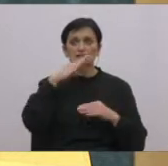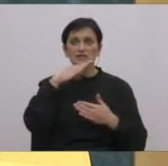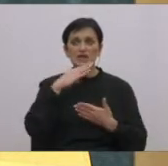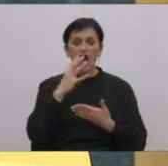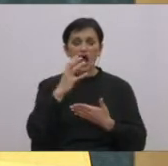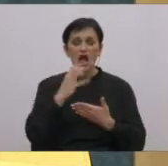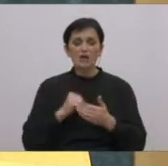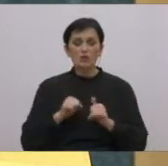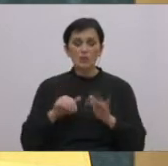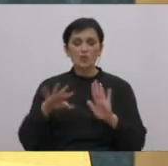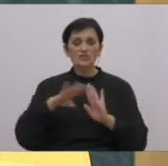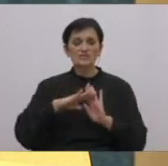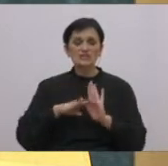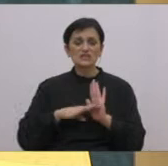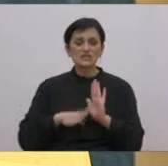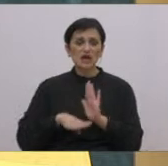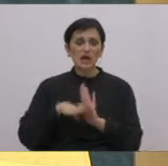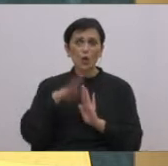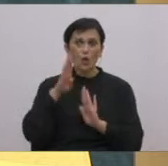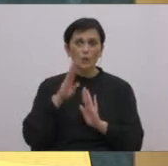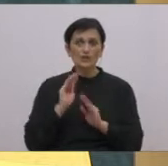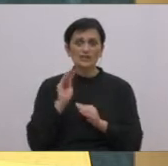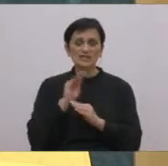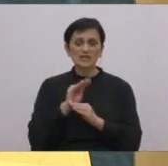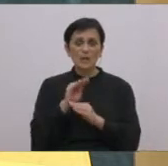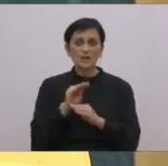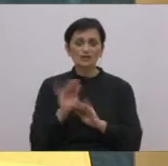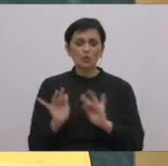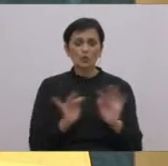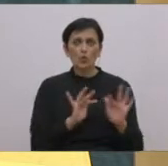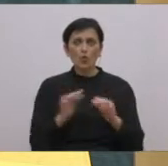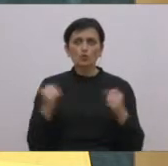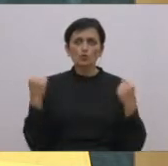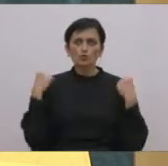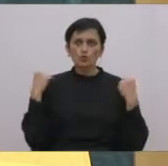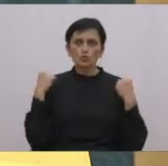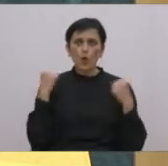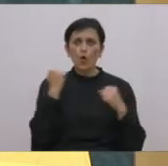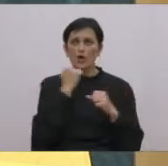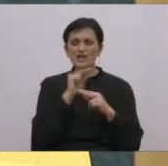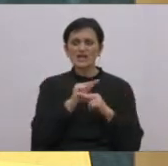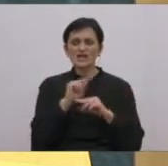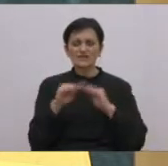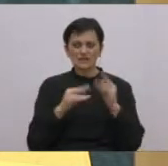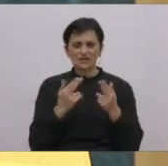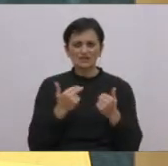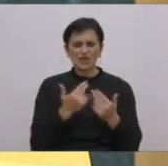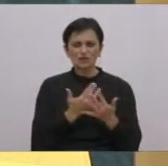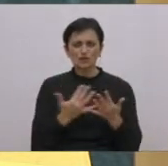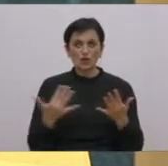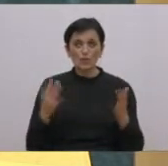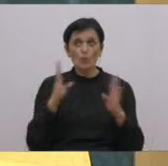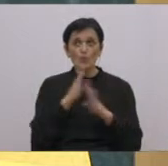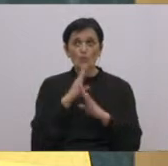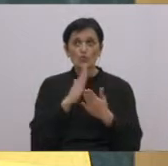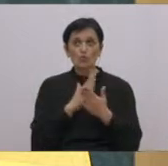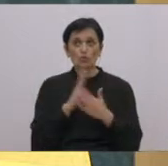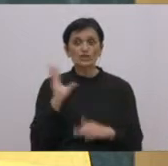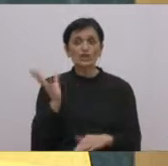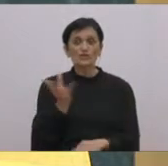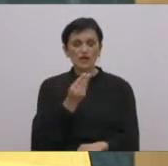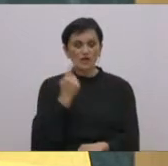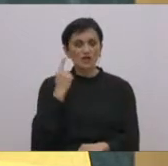წყალმომარაგების სისტემის გაუმჯობესებას, დამატებით ღონისძიებებს, სპორტულ ინფრასტრუქტურას და ასე შემდეგ. ბუნებრივია, ყველას გესმის,